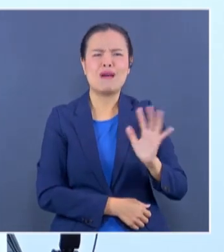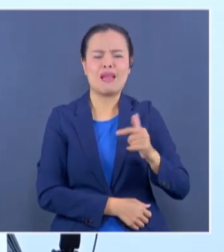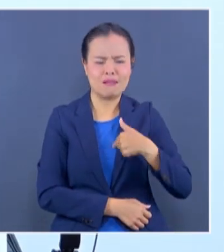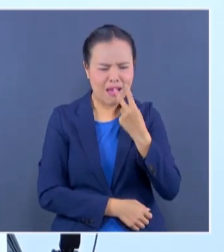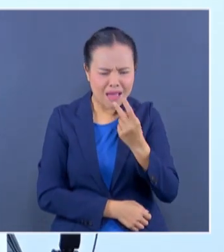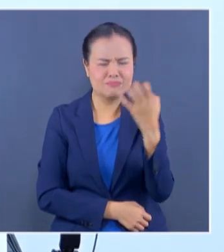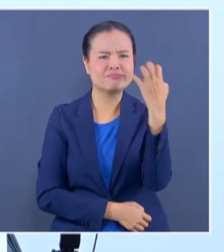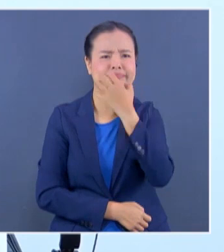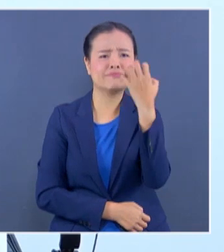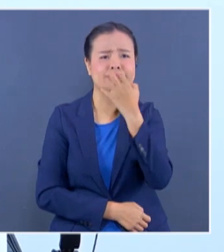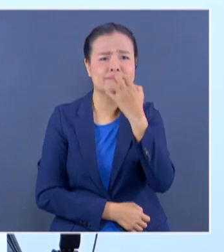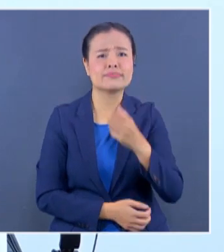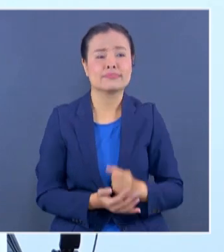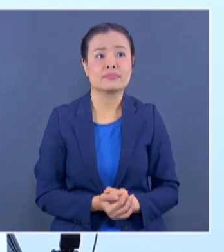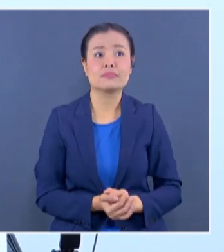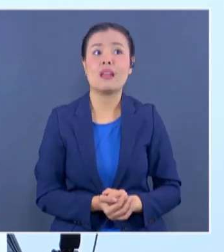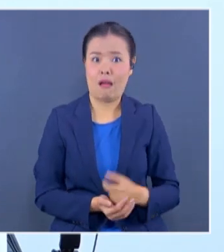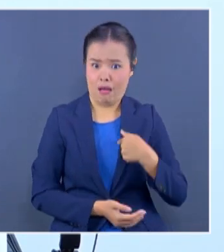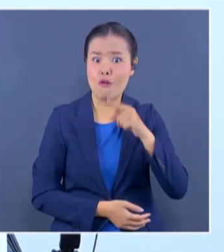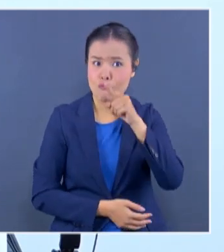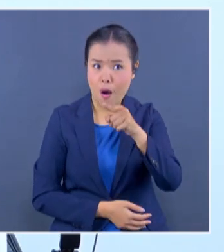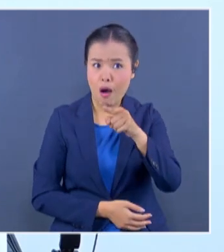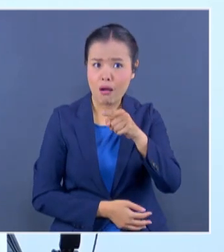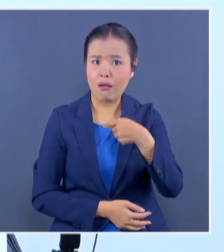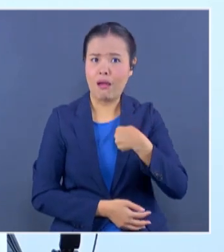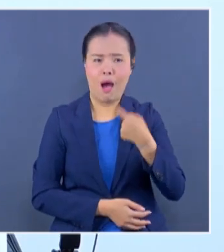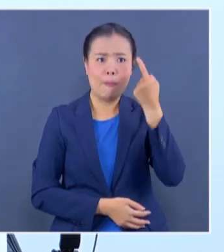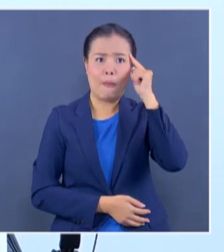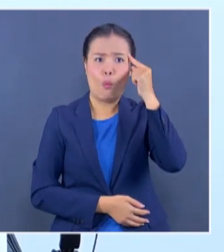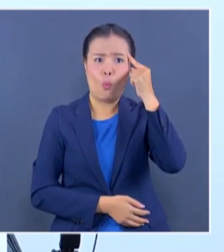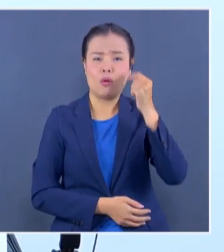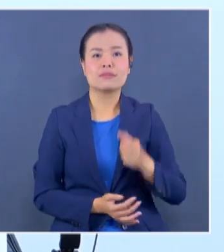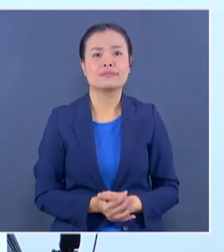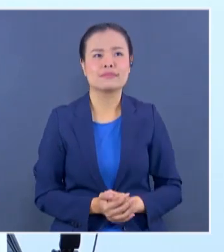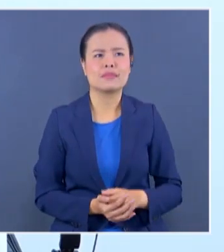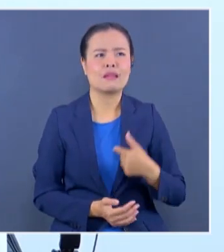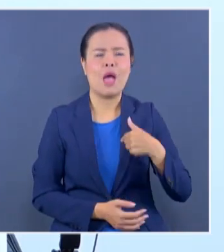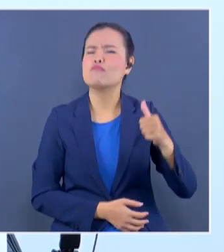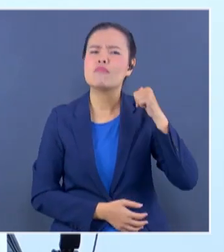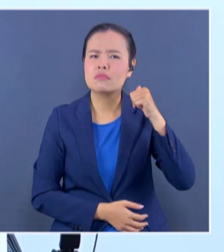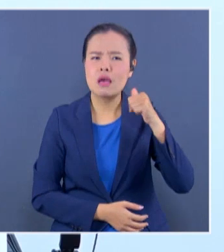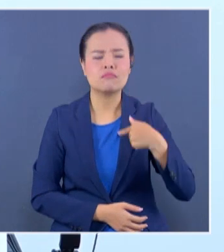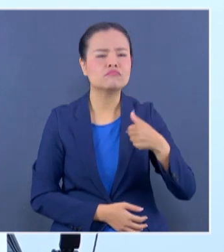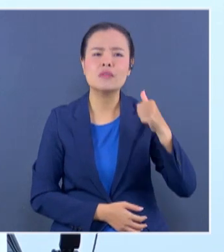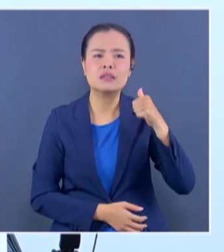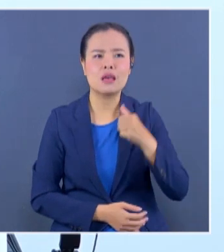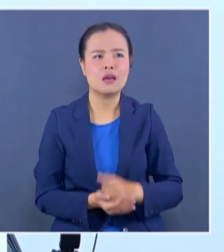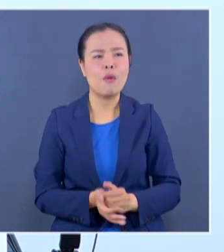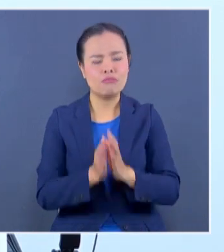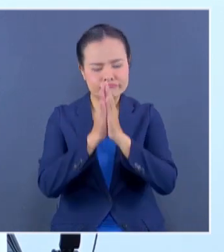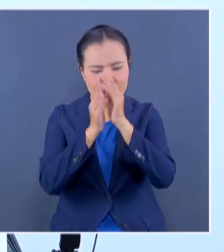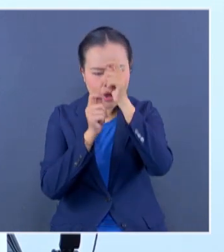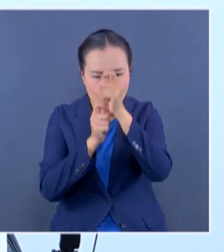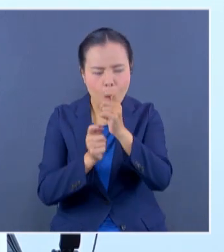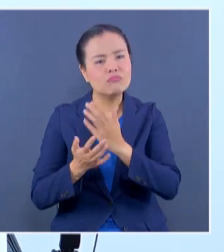ขำเลยหนูแบบหรอหนูจะฟ้องหรอทำไมไม่เห็นรู้เลยหนูก็ยังเหมือนเดิมเลยค่ะจริงๆนะก็ยังเคารพแม่ปุ้ยเหมือนเดิมแล้วก็